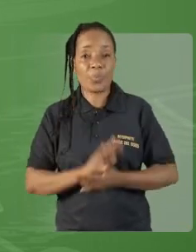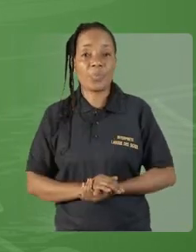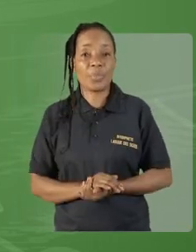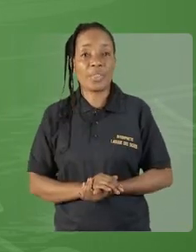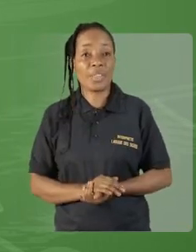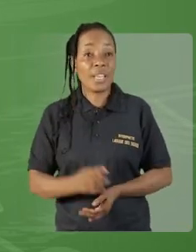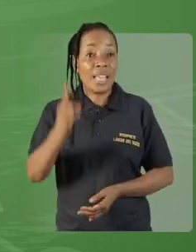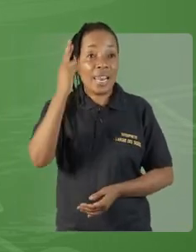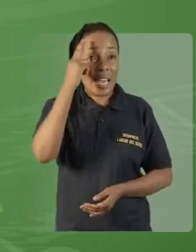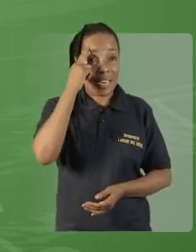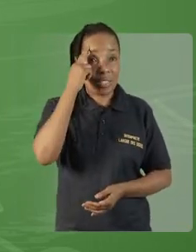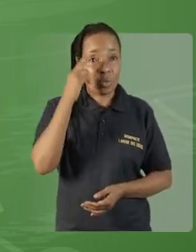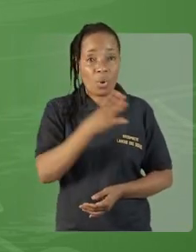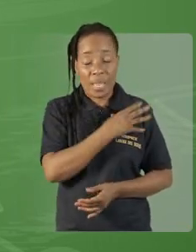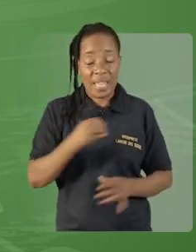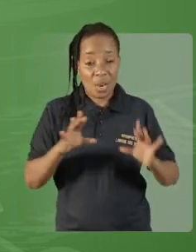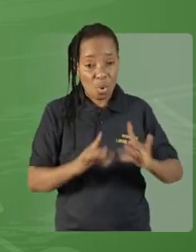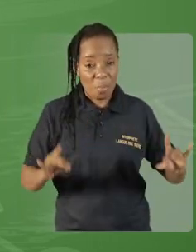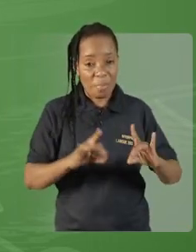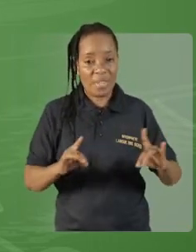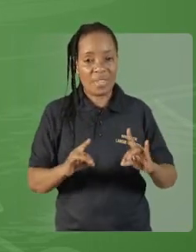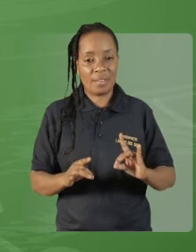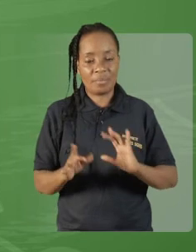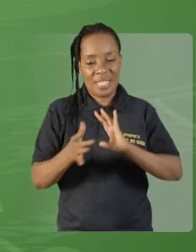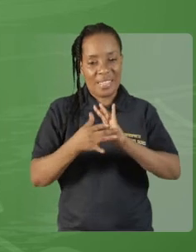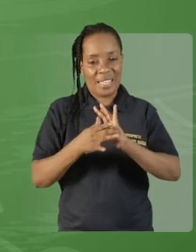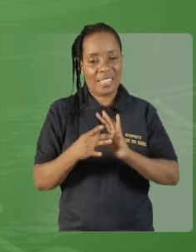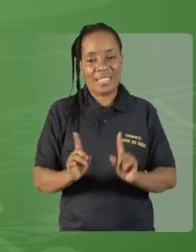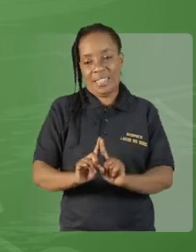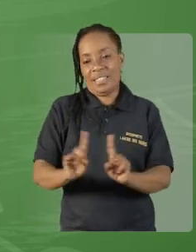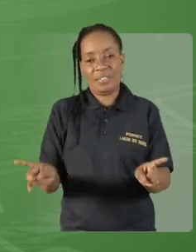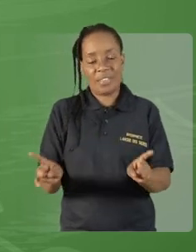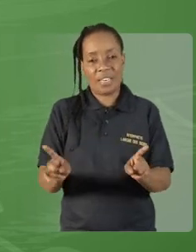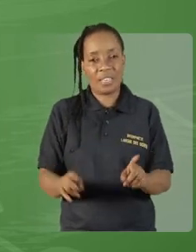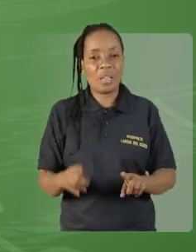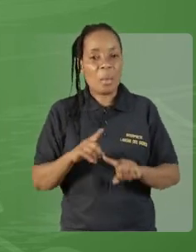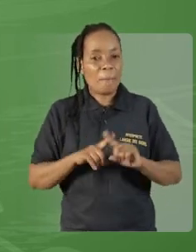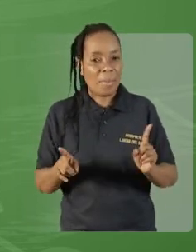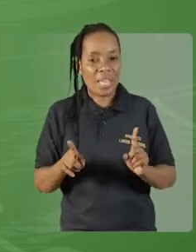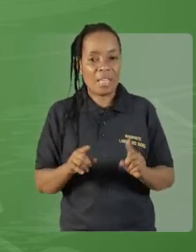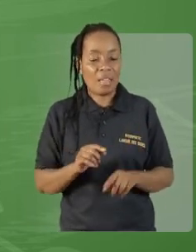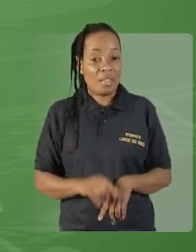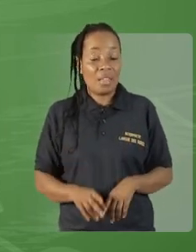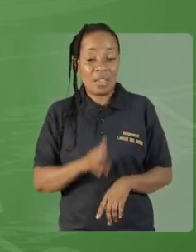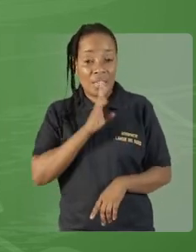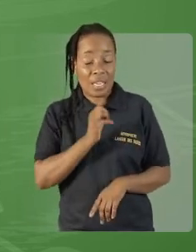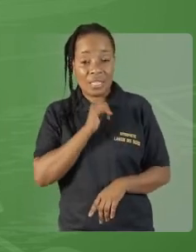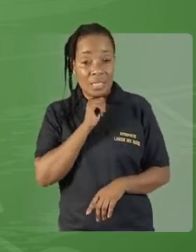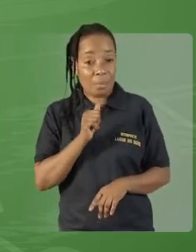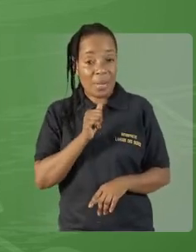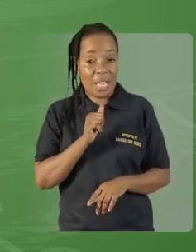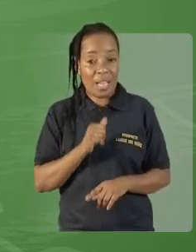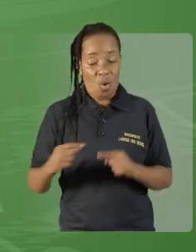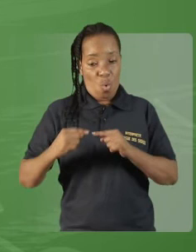La raison et le mythe procèdent différemment, mais sont loin de s'opposer radicalement dans